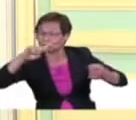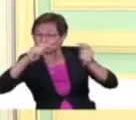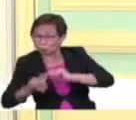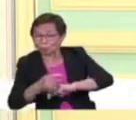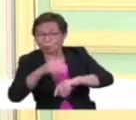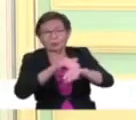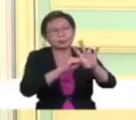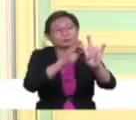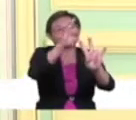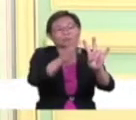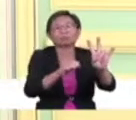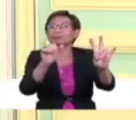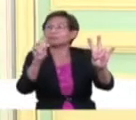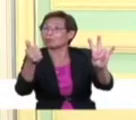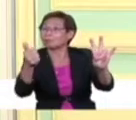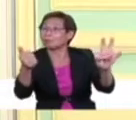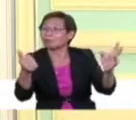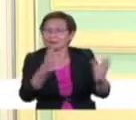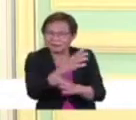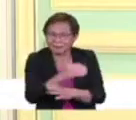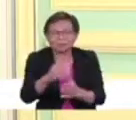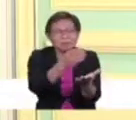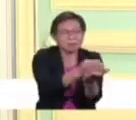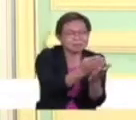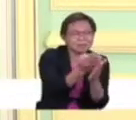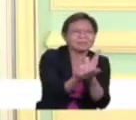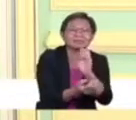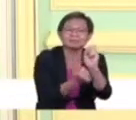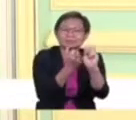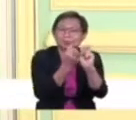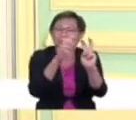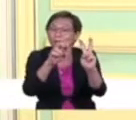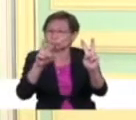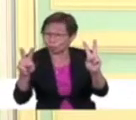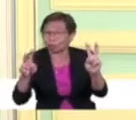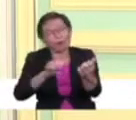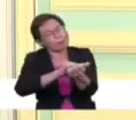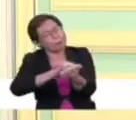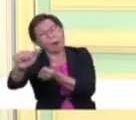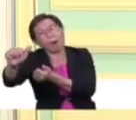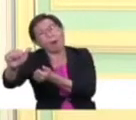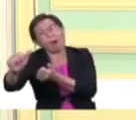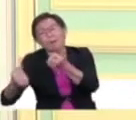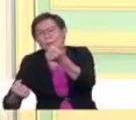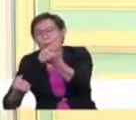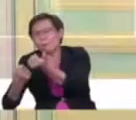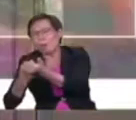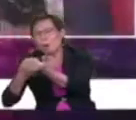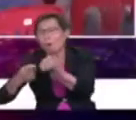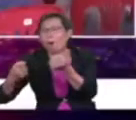tujuh hari bulan Oktober Begitu juga dengan budget 2022 curut diluluskan dengan sokongan